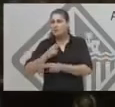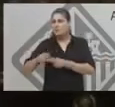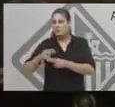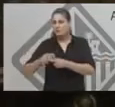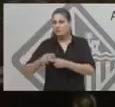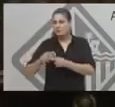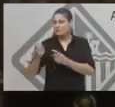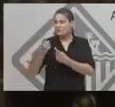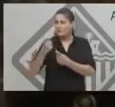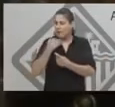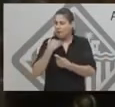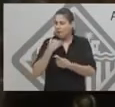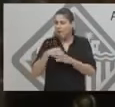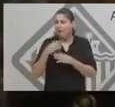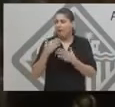o